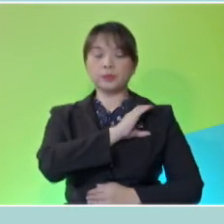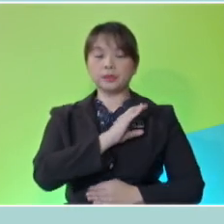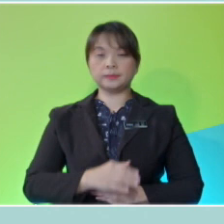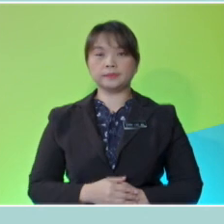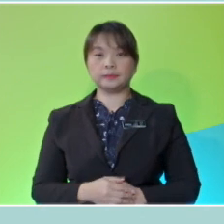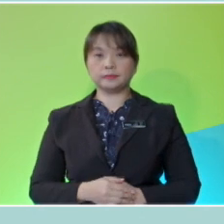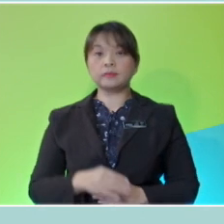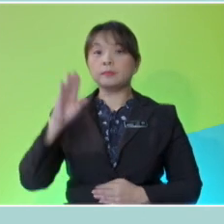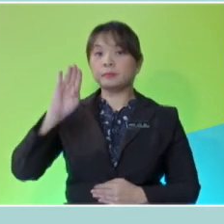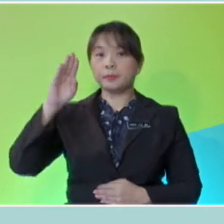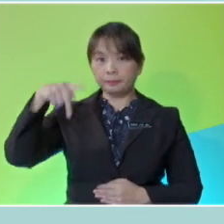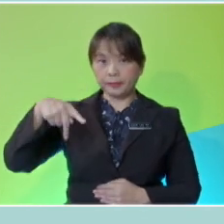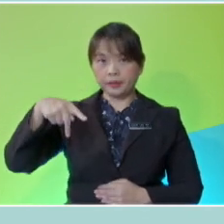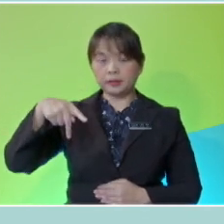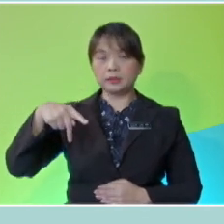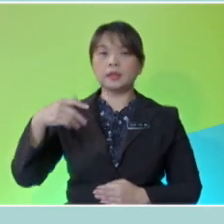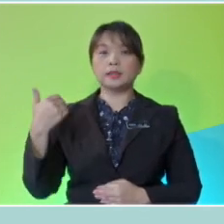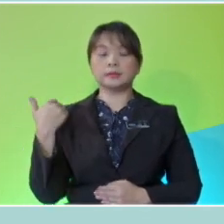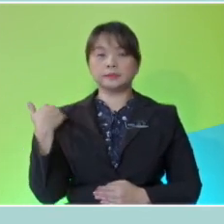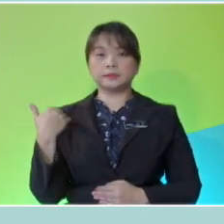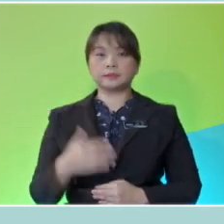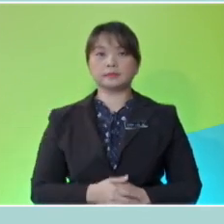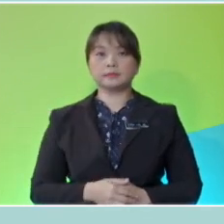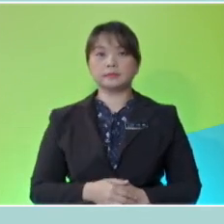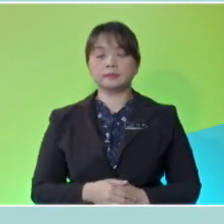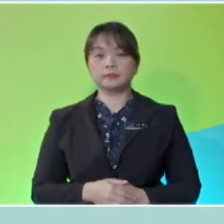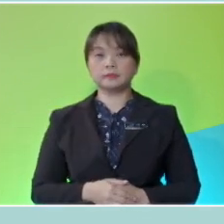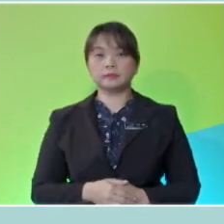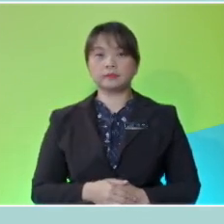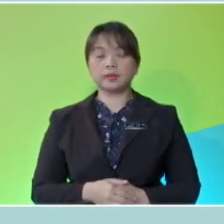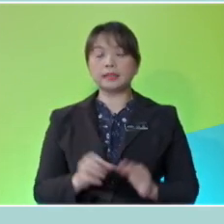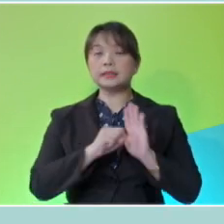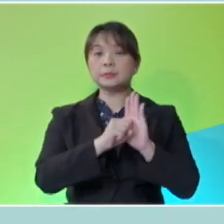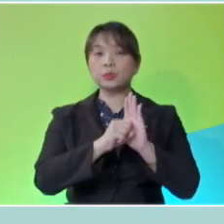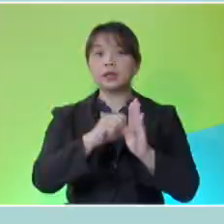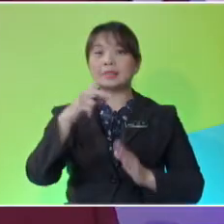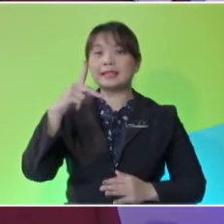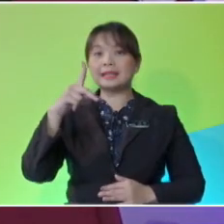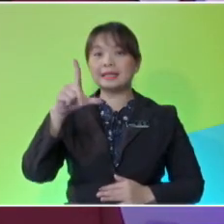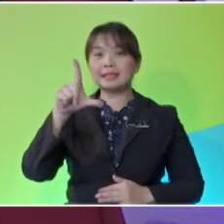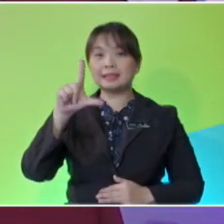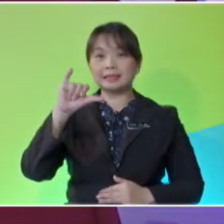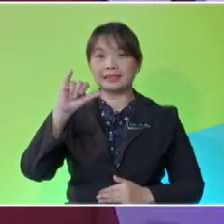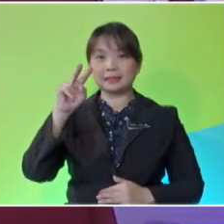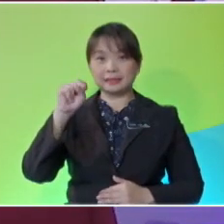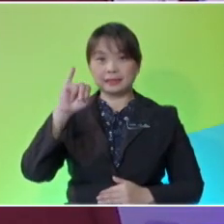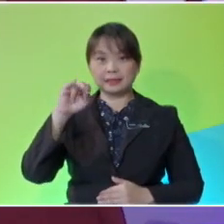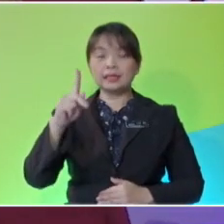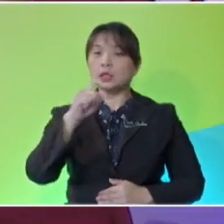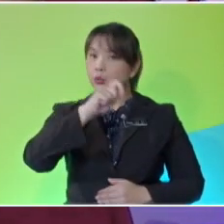ada lagi simbol klinik kita tulis penuh ya oke baik yang